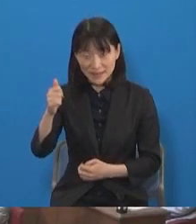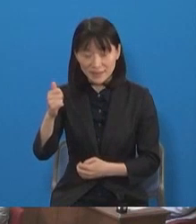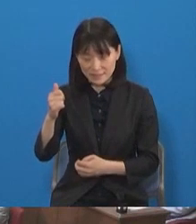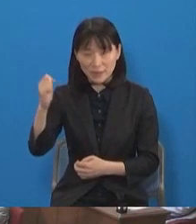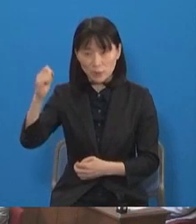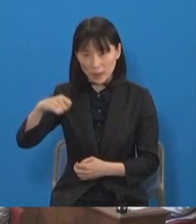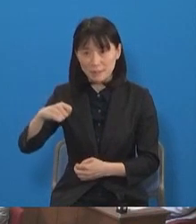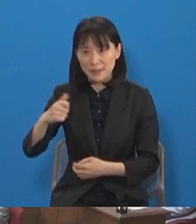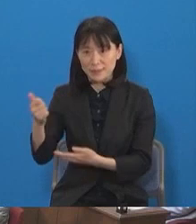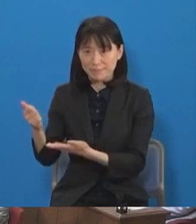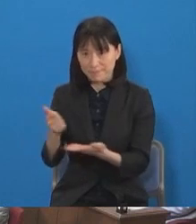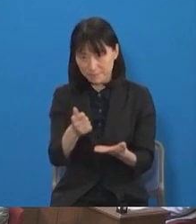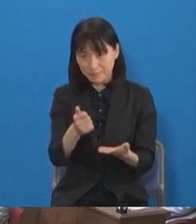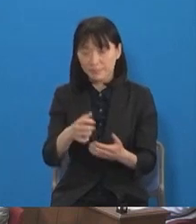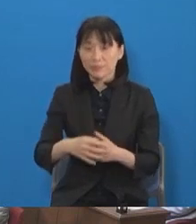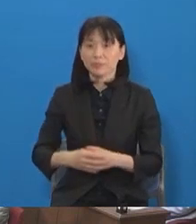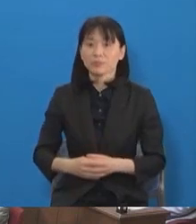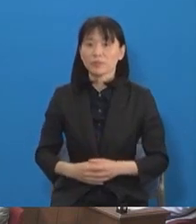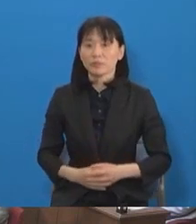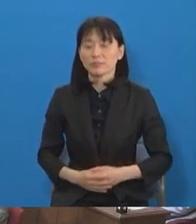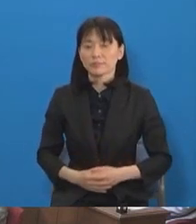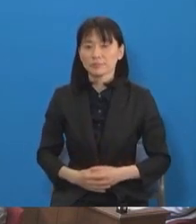員。